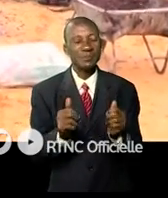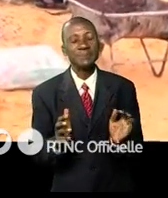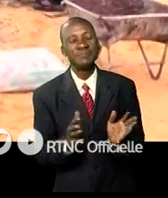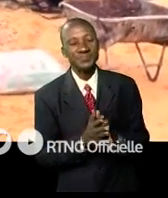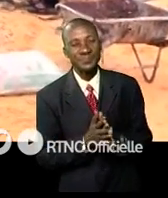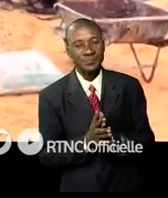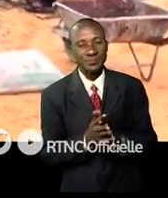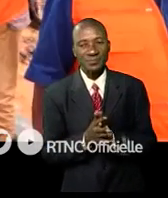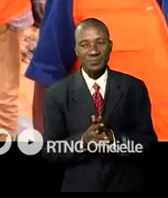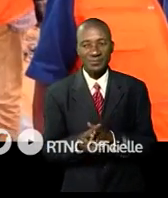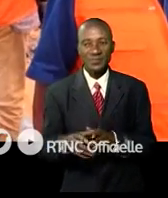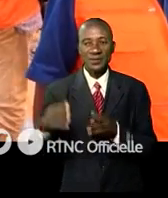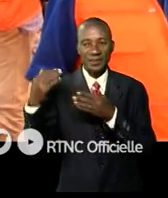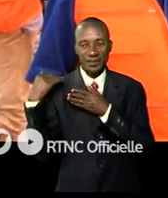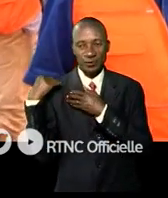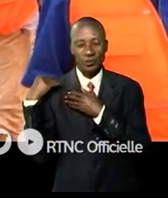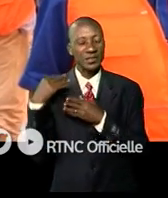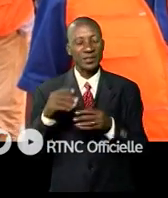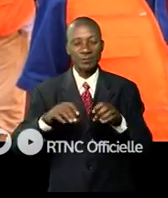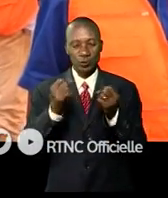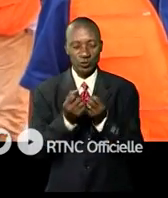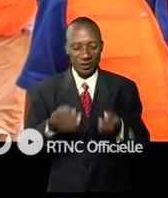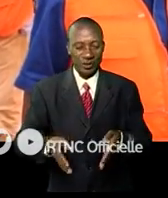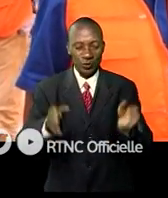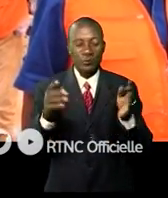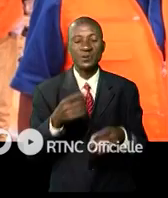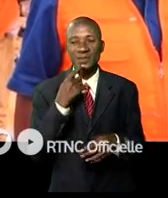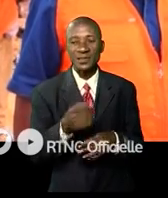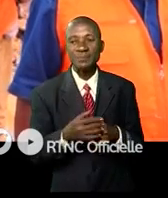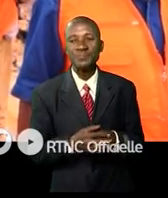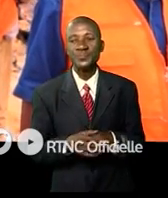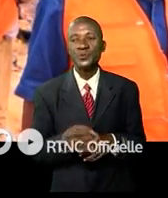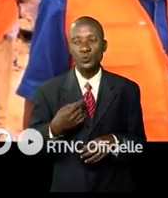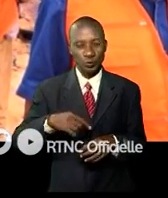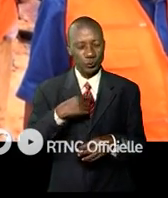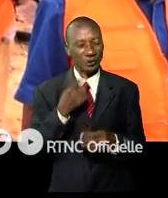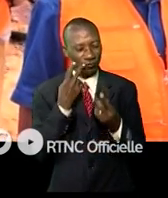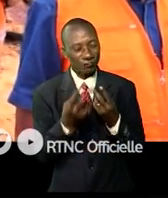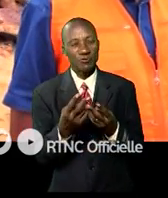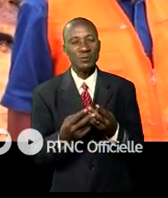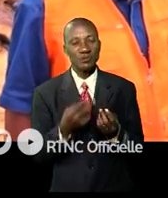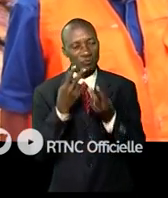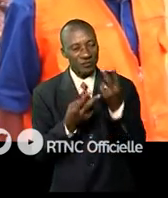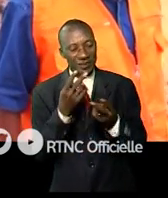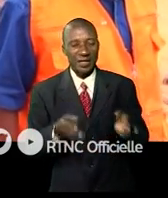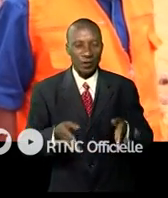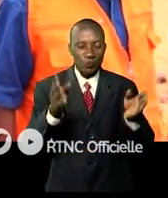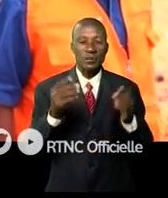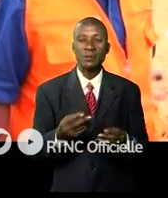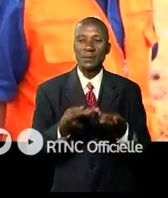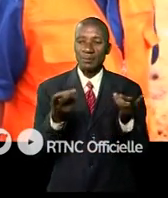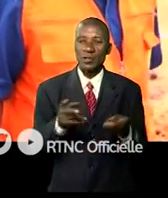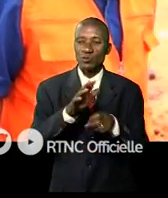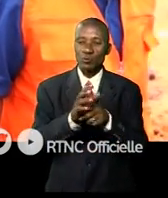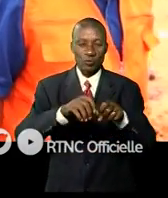avec les grosses pluies qui se sont abattues dernièrement. Il était de notre devoir en tant que gestionnaire du réseau de venir